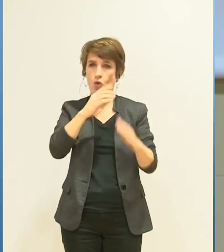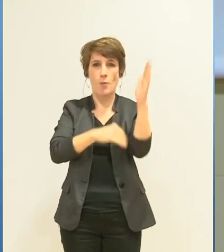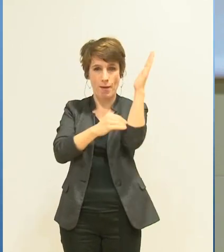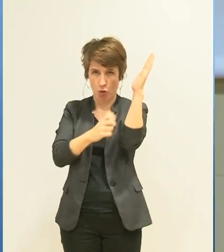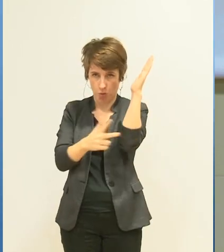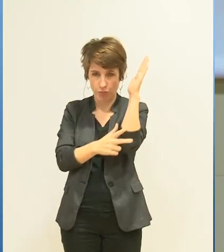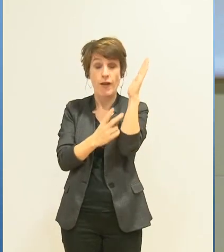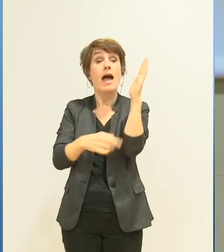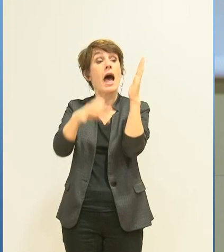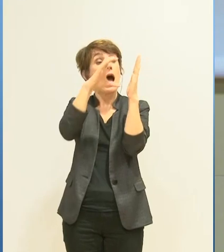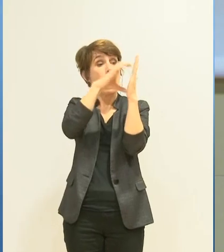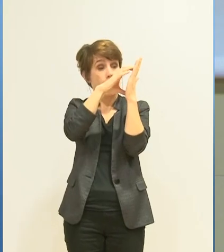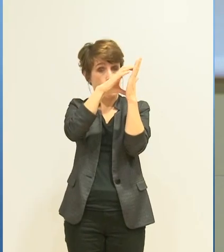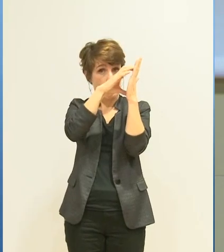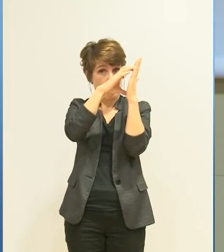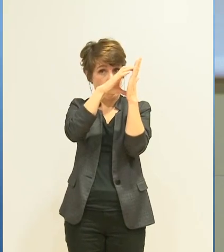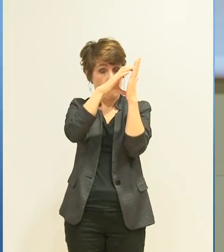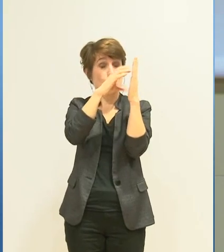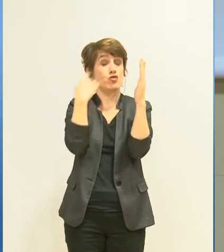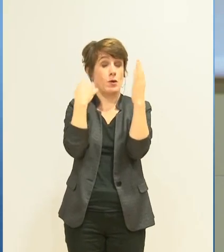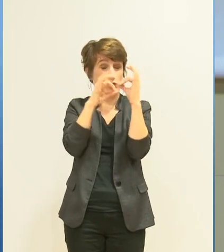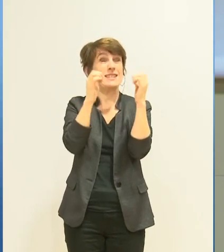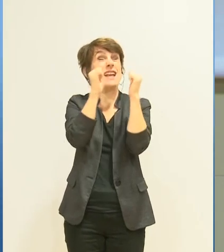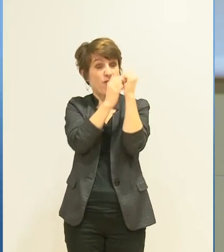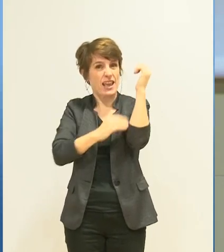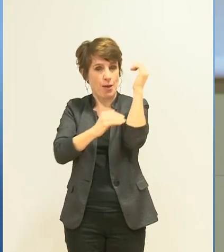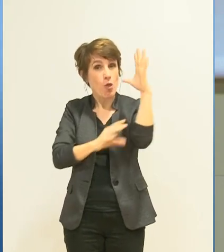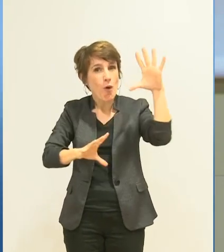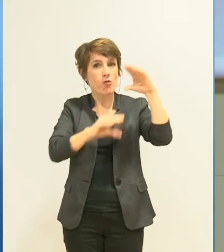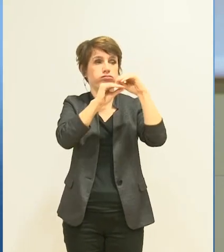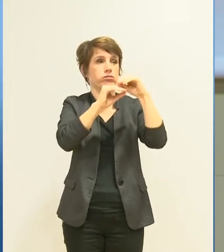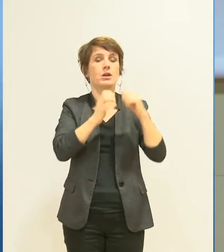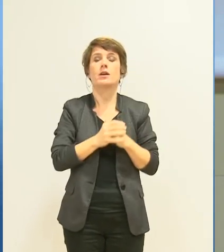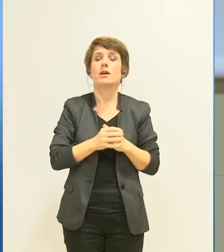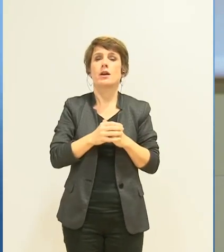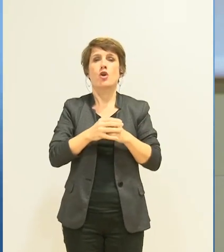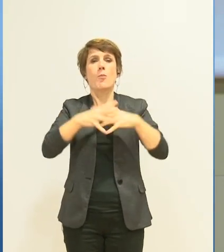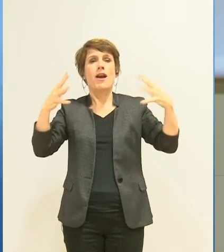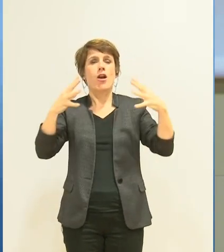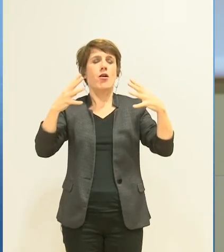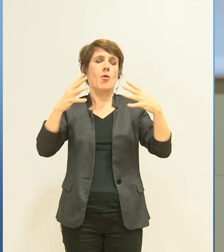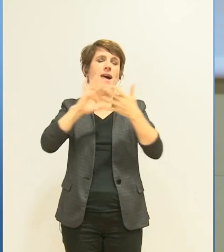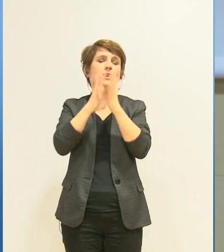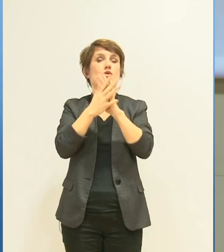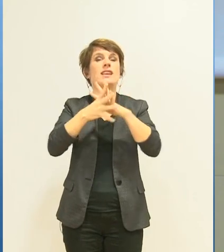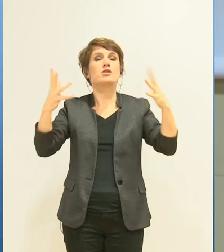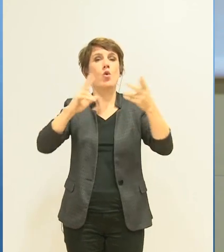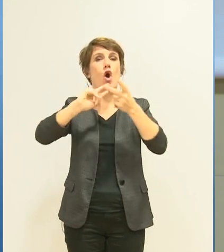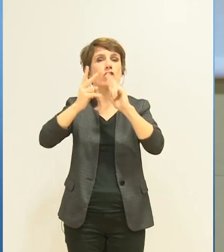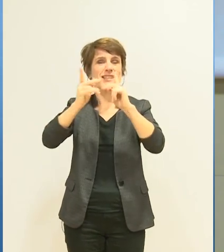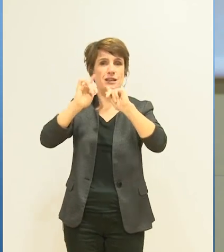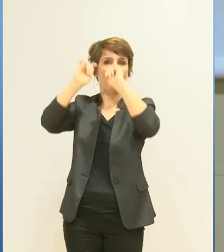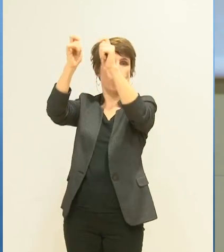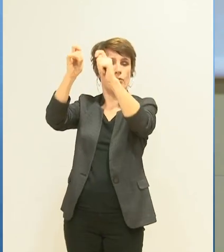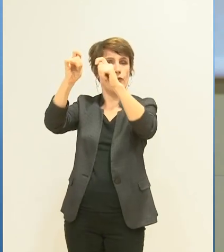numéro 10 ainsi amendée elle a pour objet de désigner l'association la grande saison premiers du classement de l'appel à projets graines de